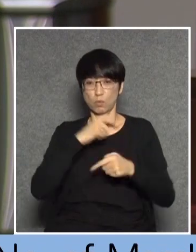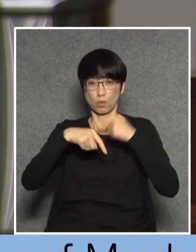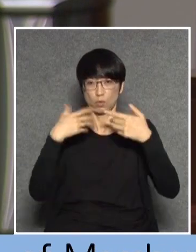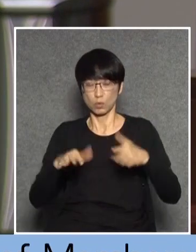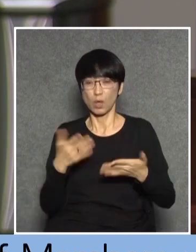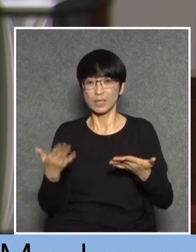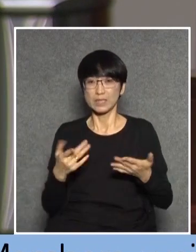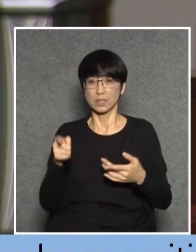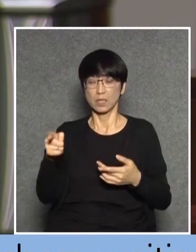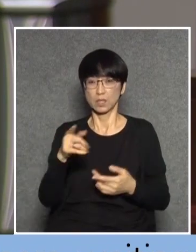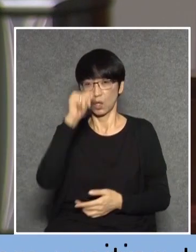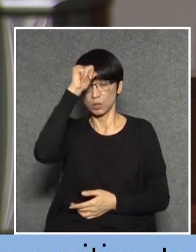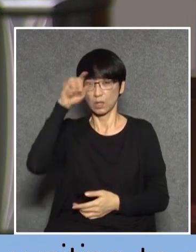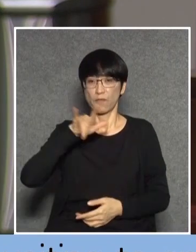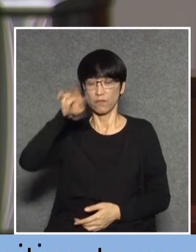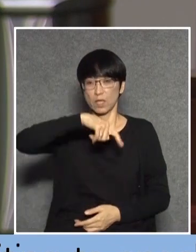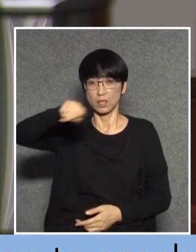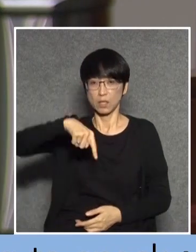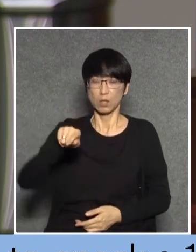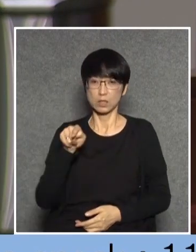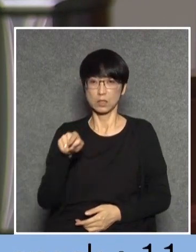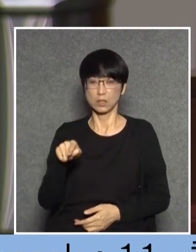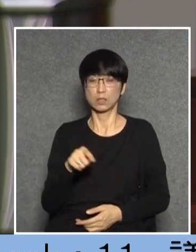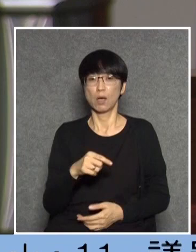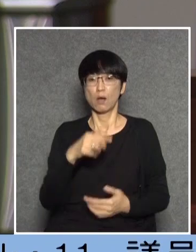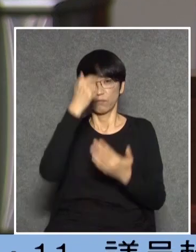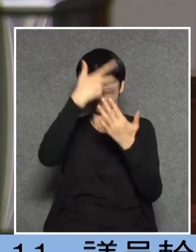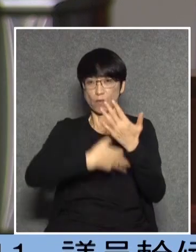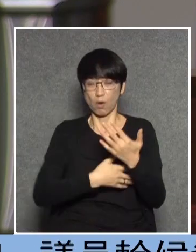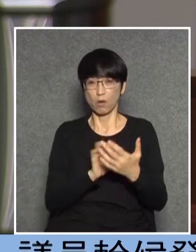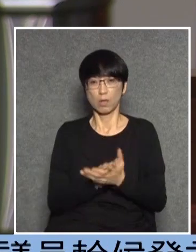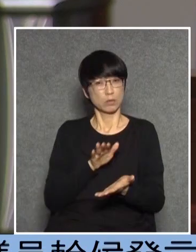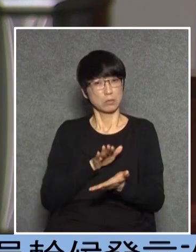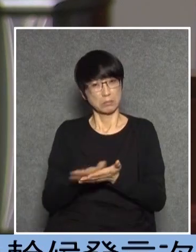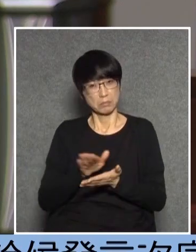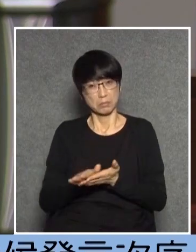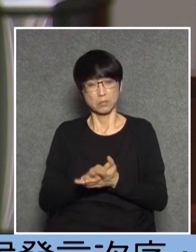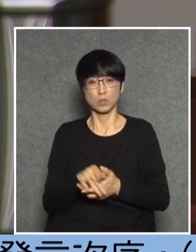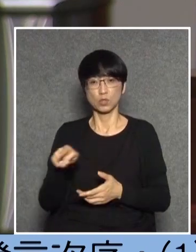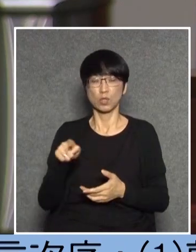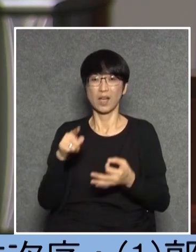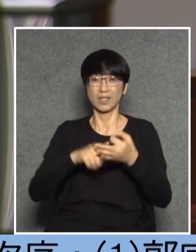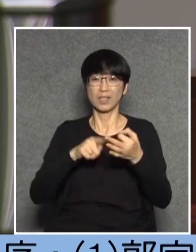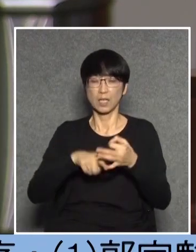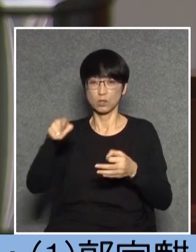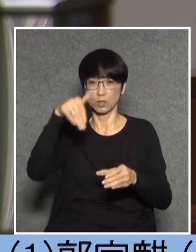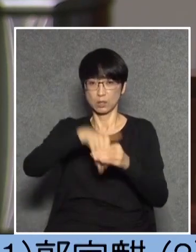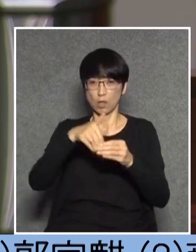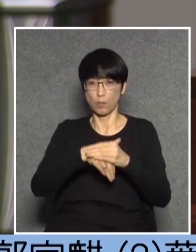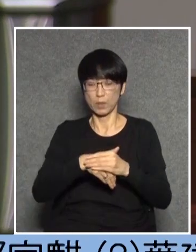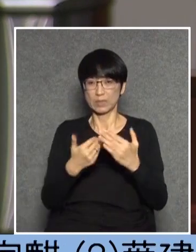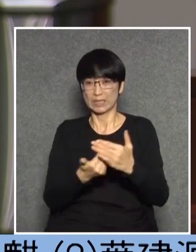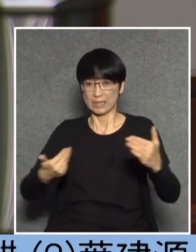個德里機場已經考慮棄用呢一個系統。所以在这间所谓雷神公司投标之前，全世